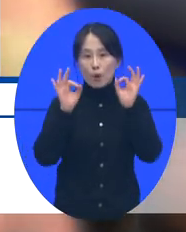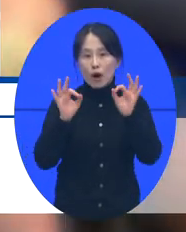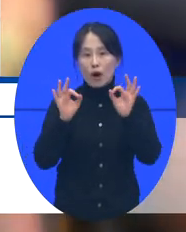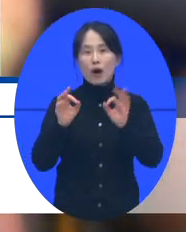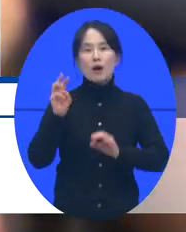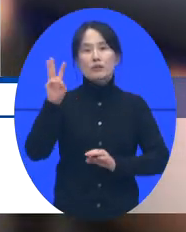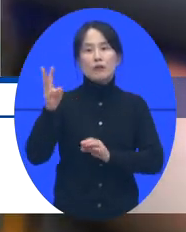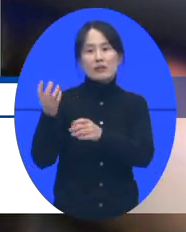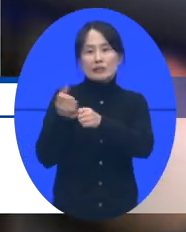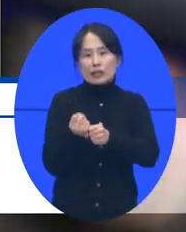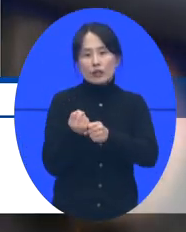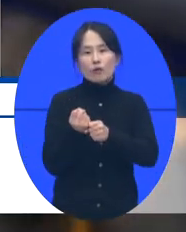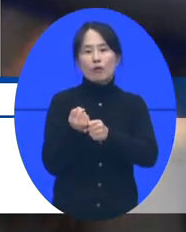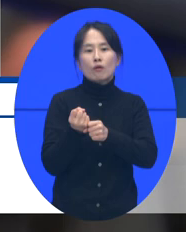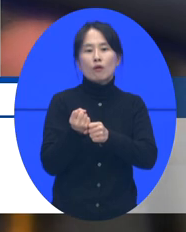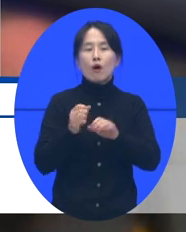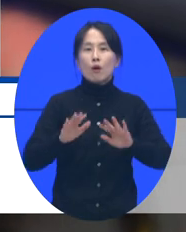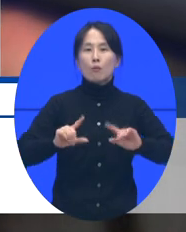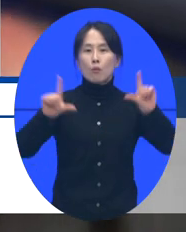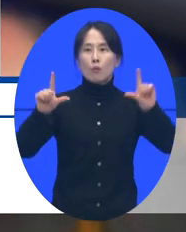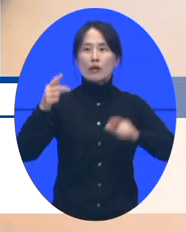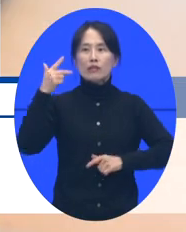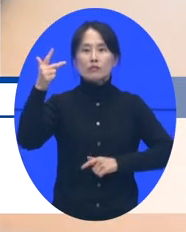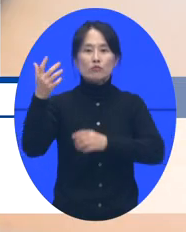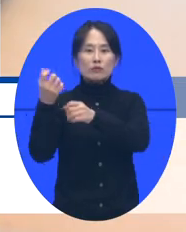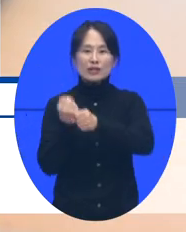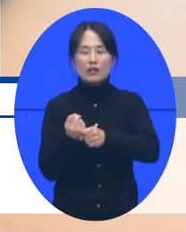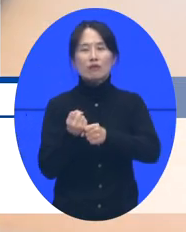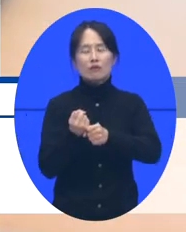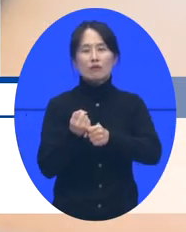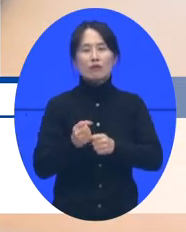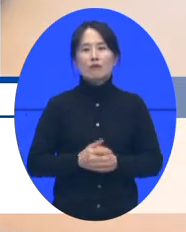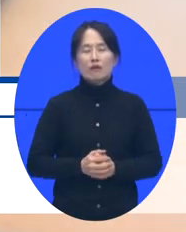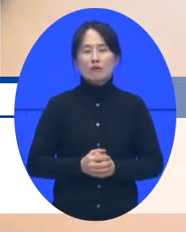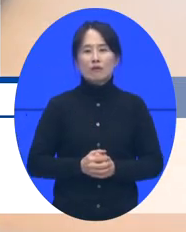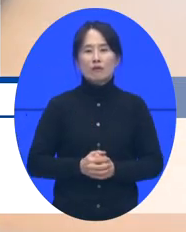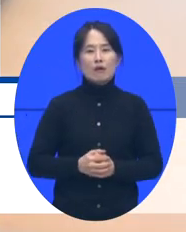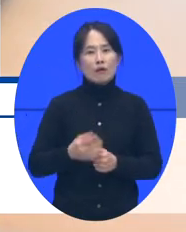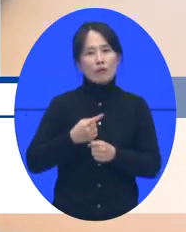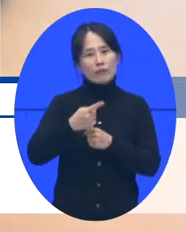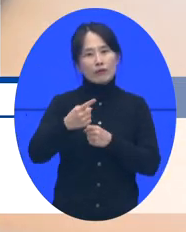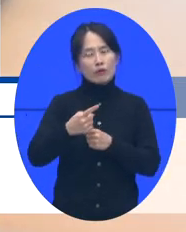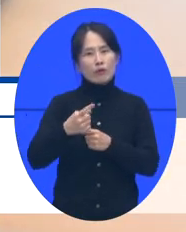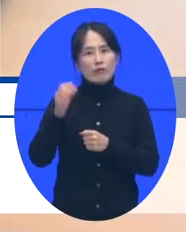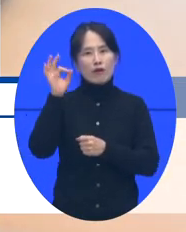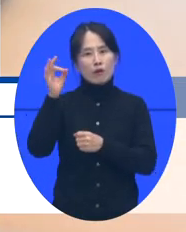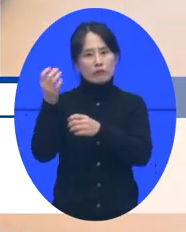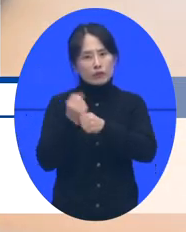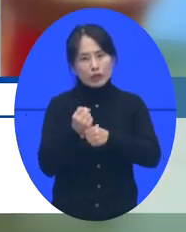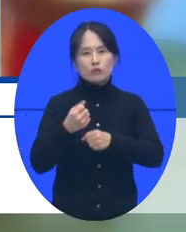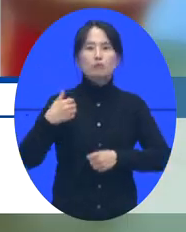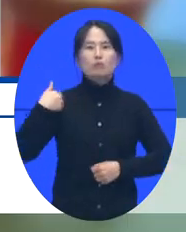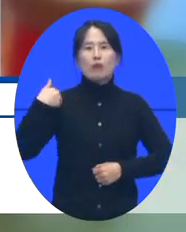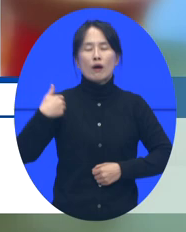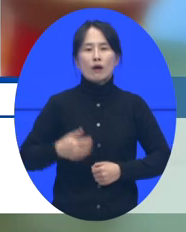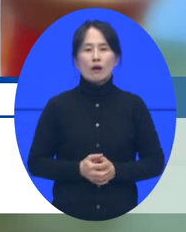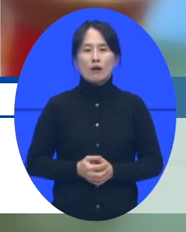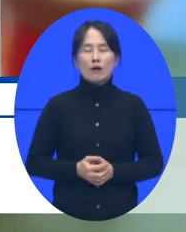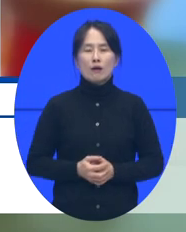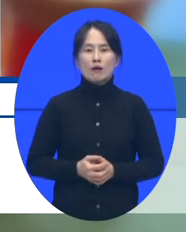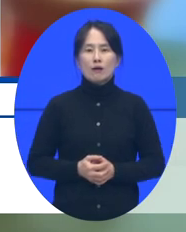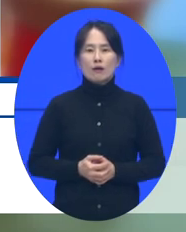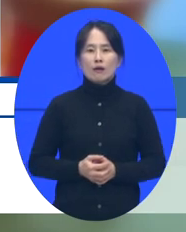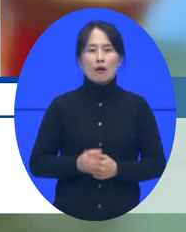3일씩 당겨가다가 올해 들어서는 일주일이 당겨졌습니다. 내년에는 또 열흘이 당겨질지 모르고